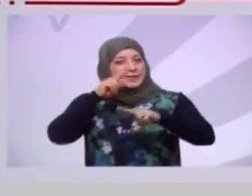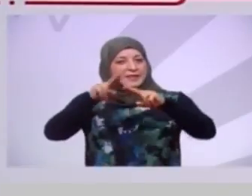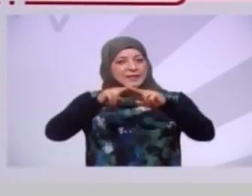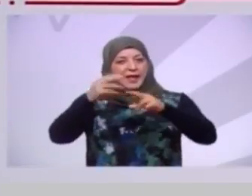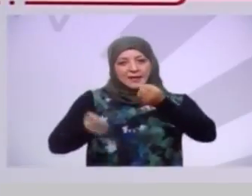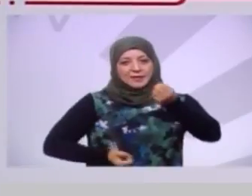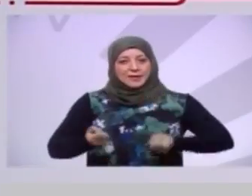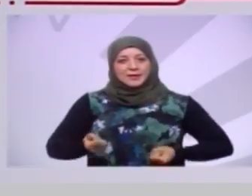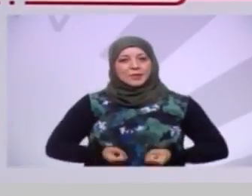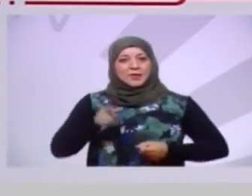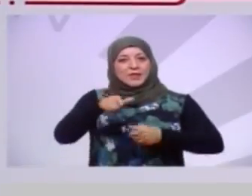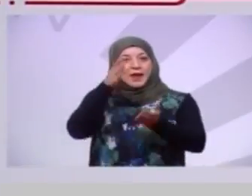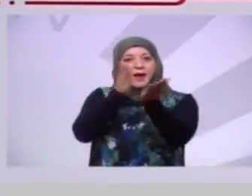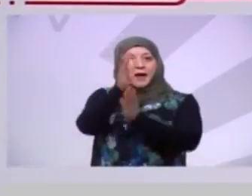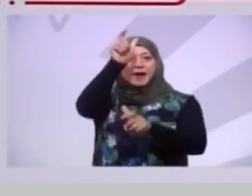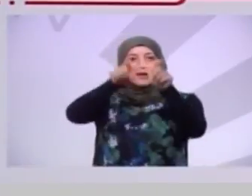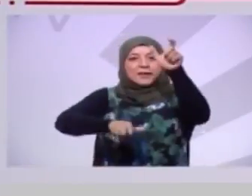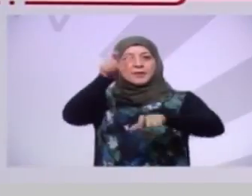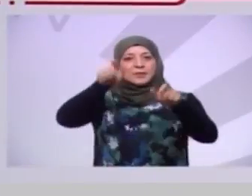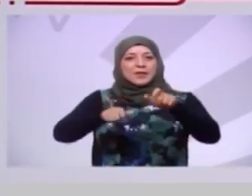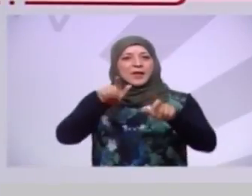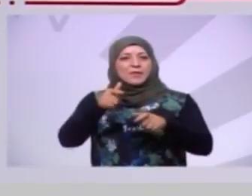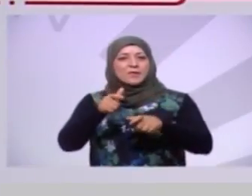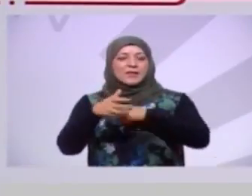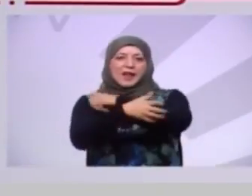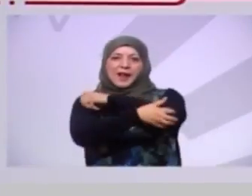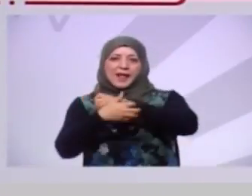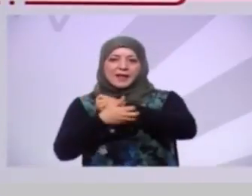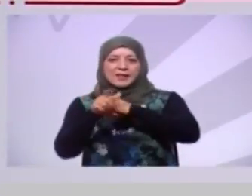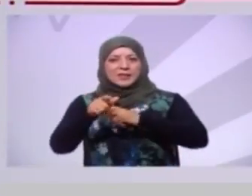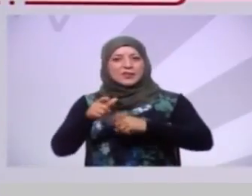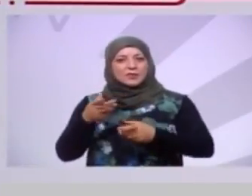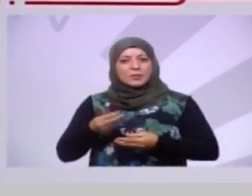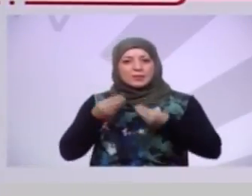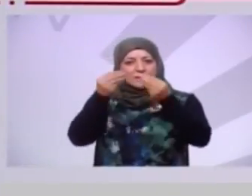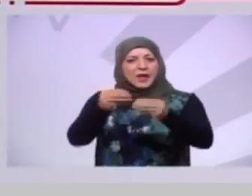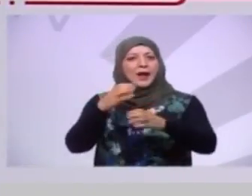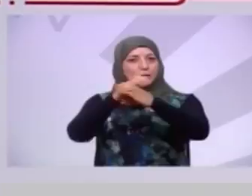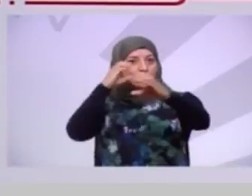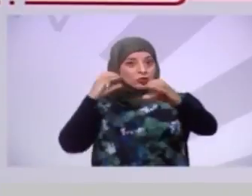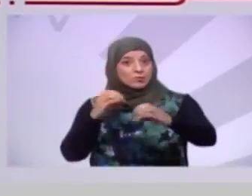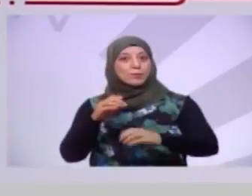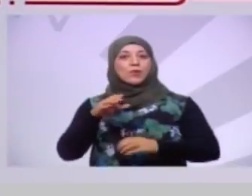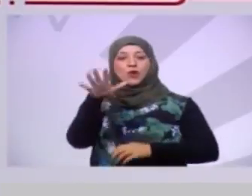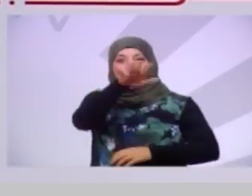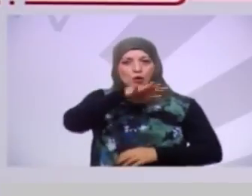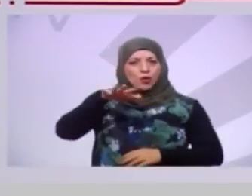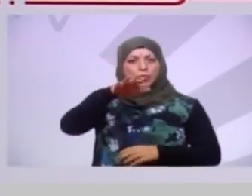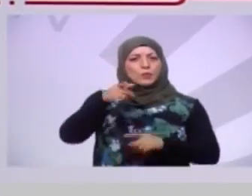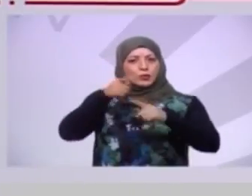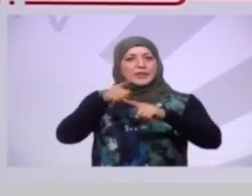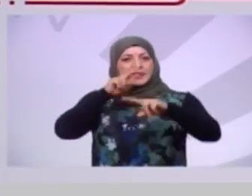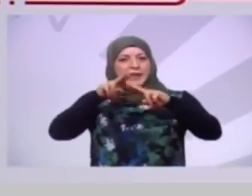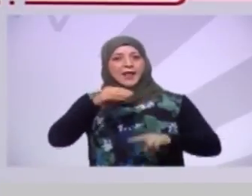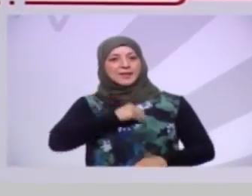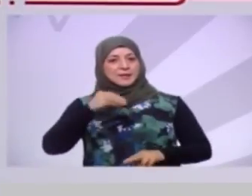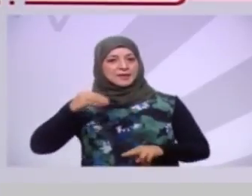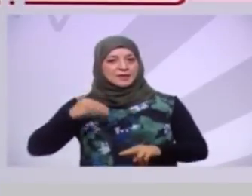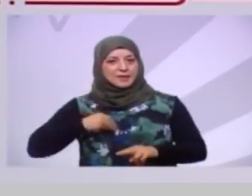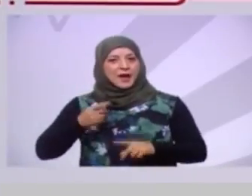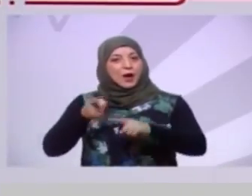حق اهالينا في الارياف في فك العزله عنهم بتوفير نقل هجومي وبال توفير منظومه صحيه مقبوله